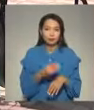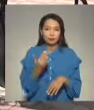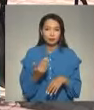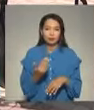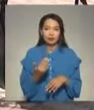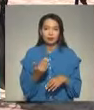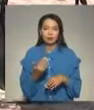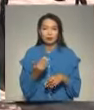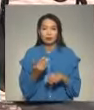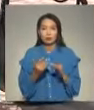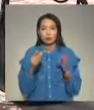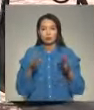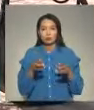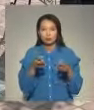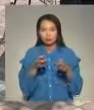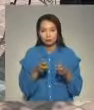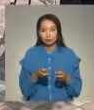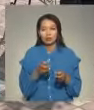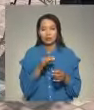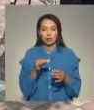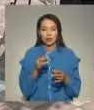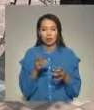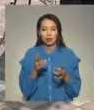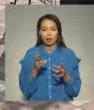мосту, как символ нерушимого домашнего очага.